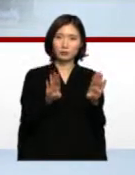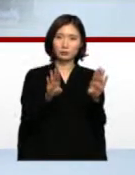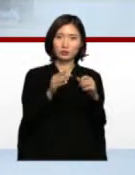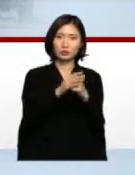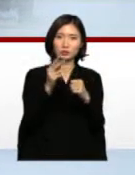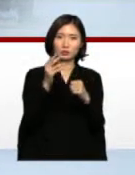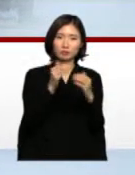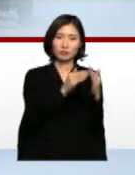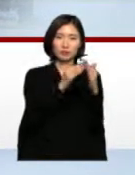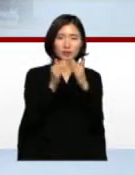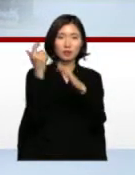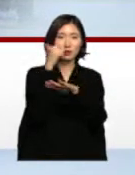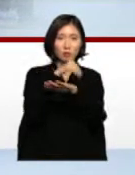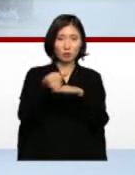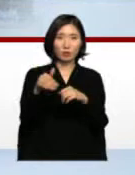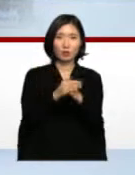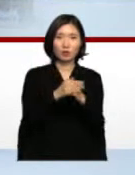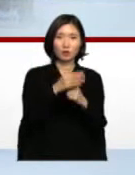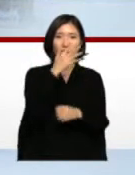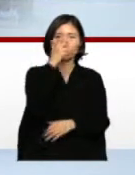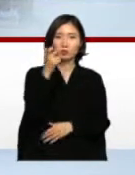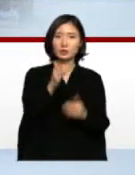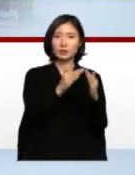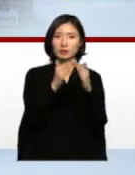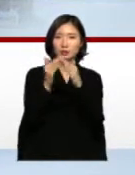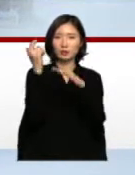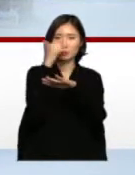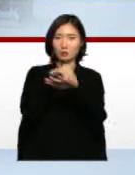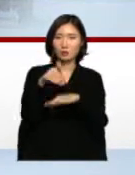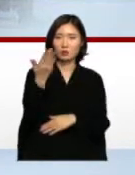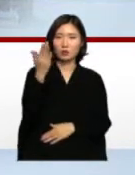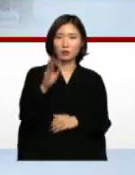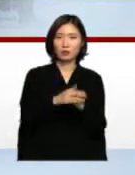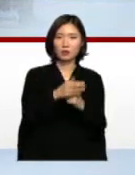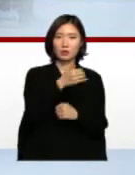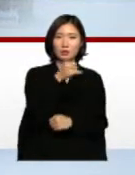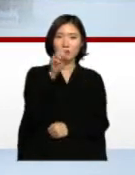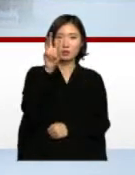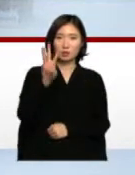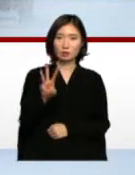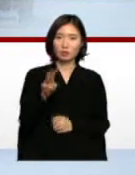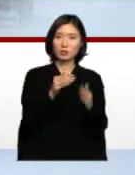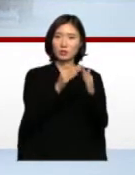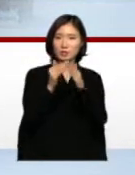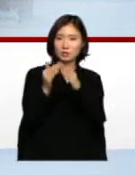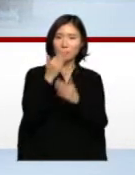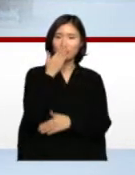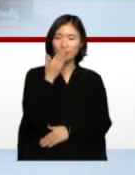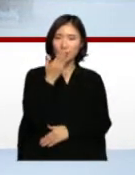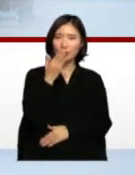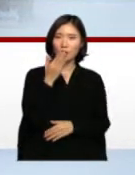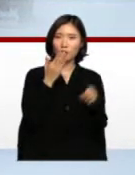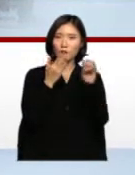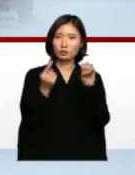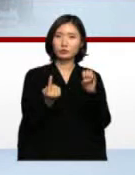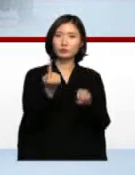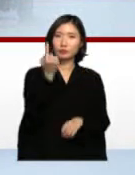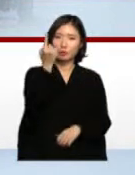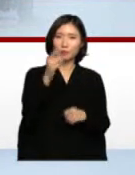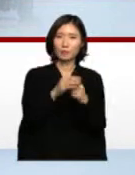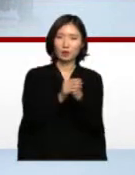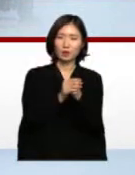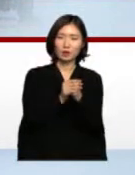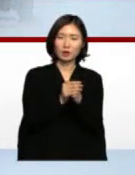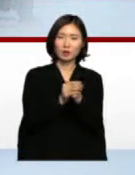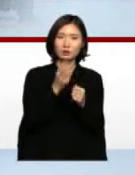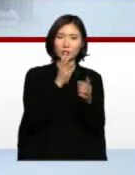계획이었습니다. 당초 용산구로 이전될 예정이었지만 세종시로 갈 가능성이 커지면서 종로구를 비롯한 서울시